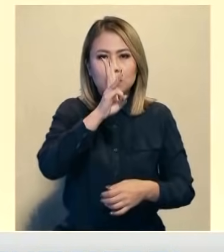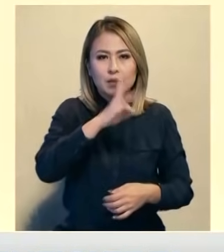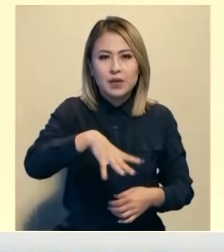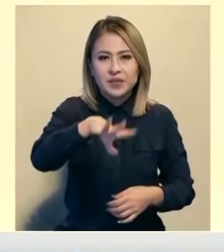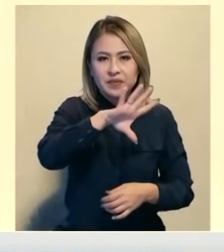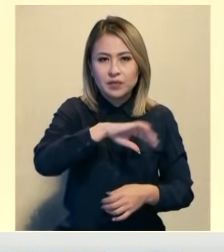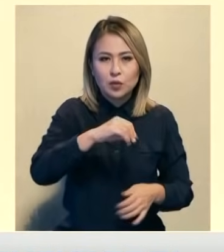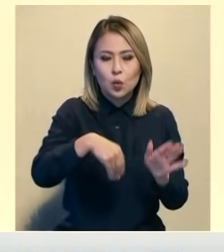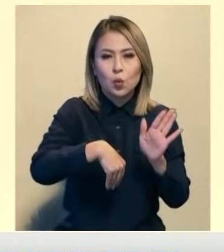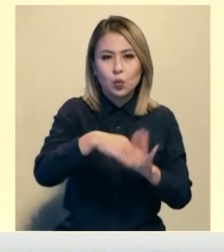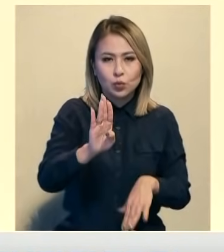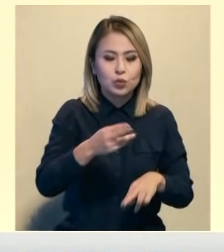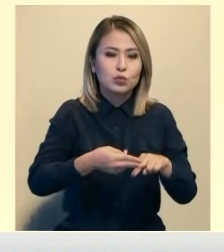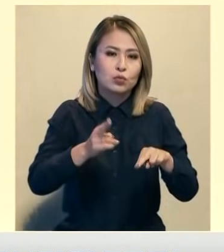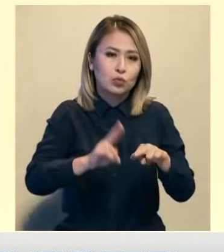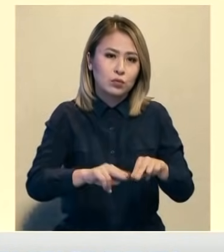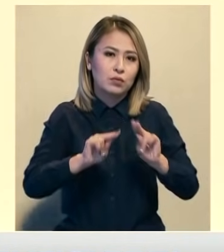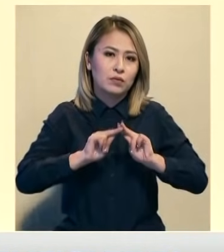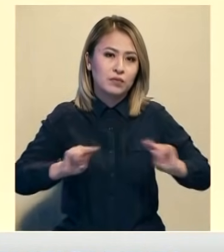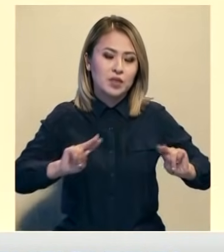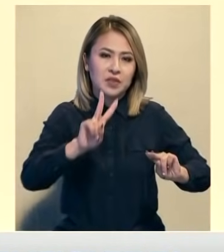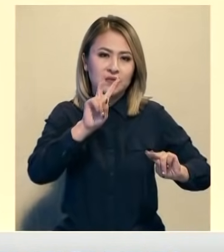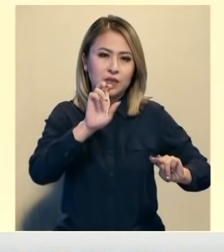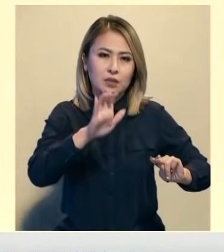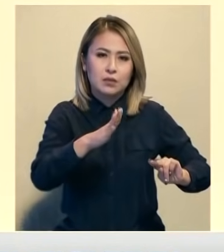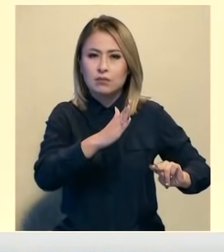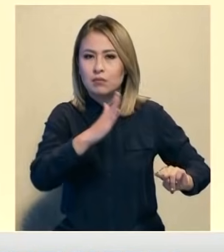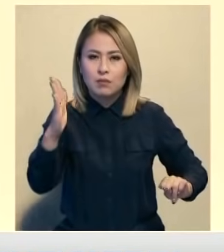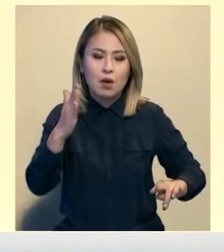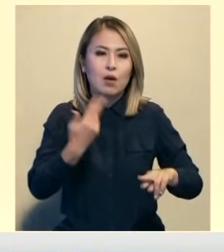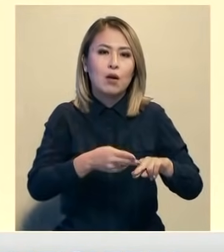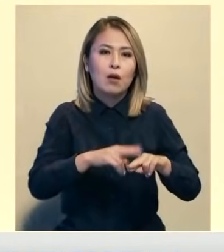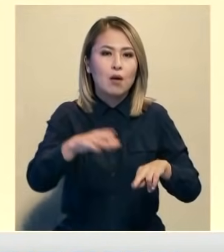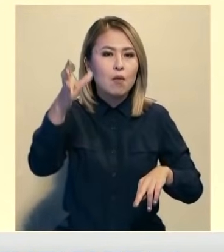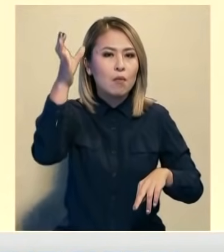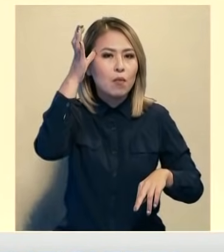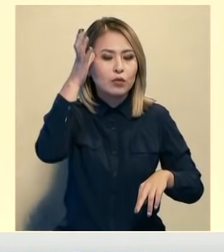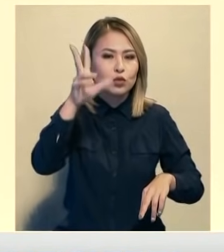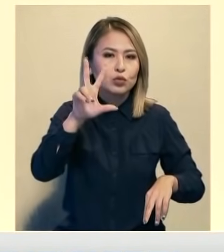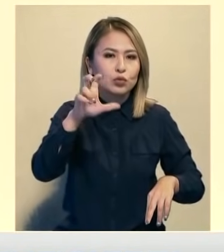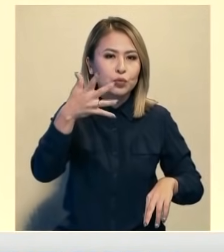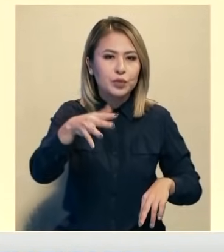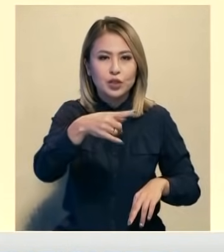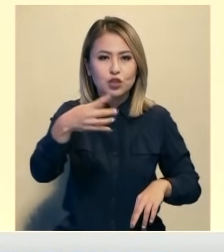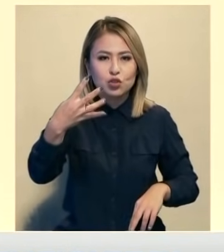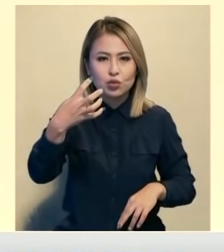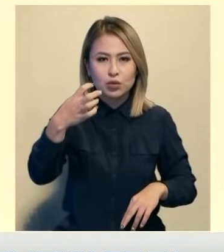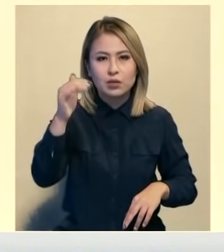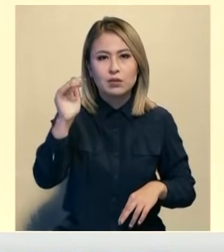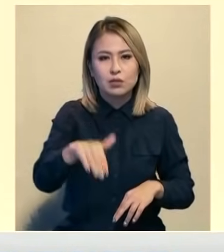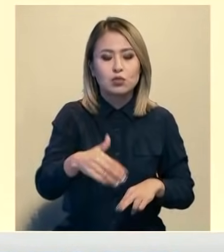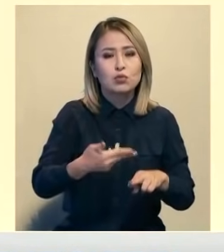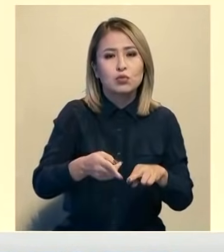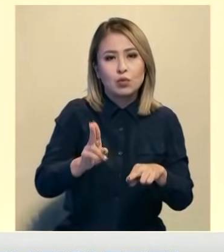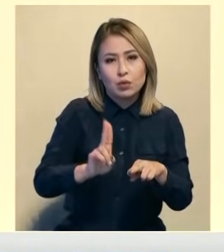жалақылары айтарлықтай өсті. Оқытушылар 200 мыңнан кем алмайды, ал профессорлардың жалақысы 350-400 мың теңгеге өсті.